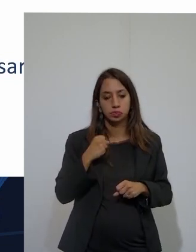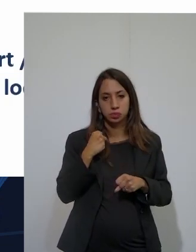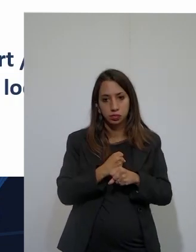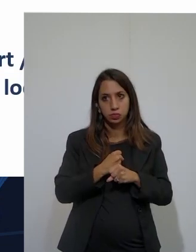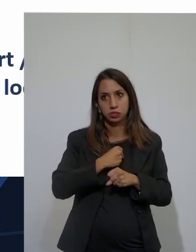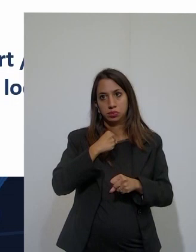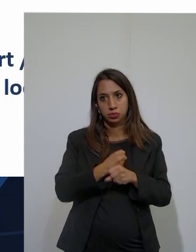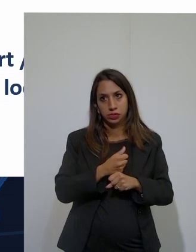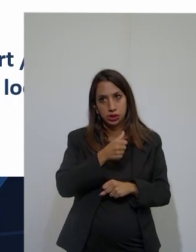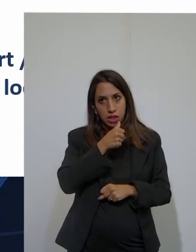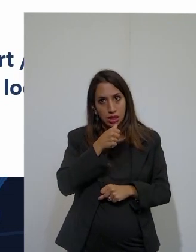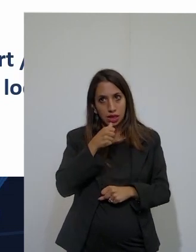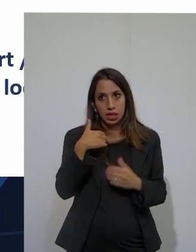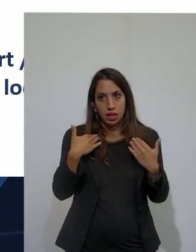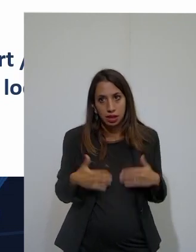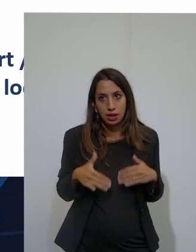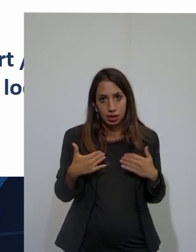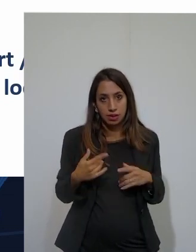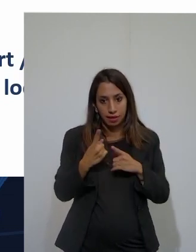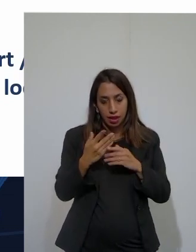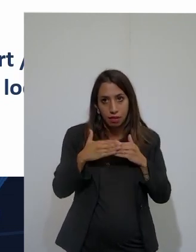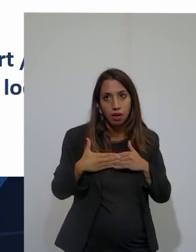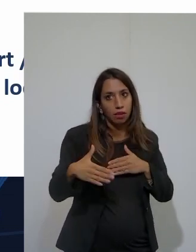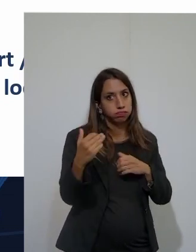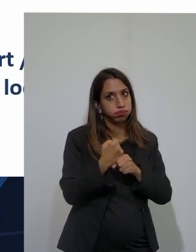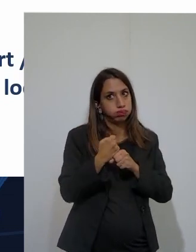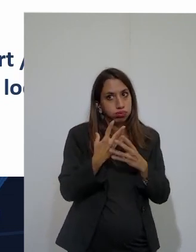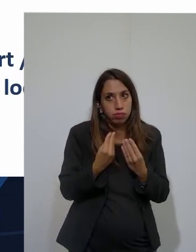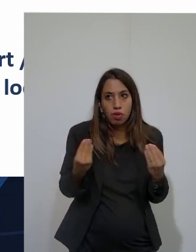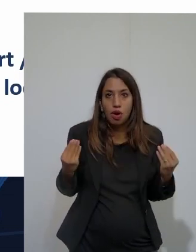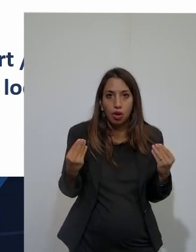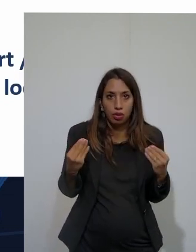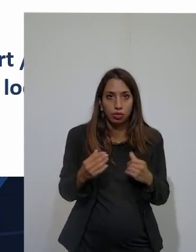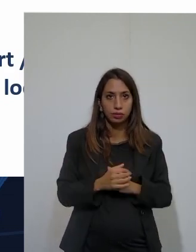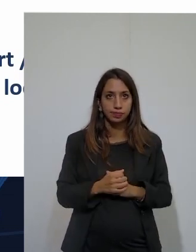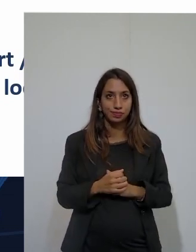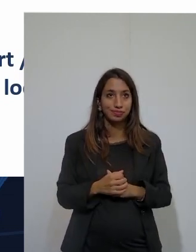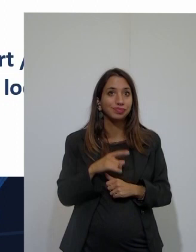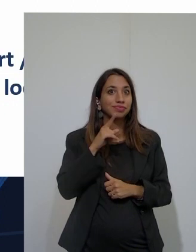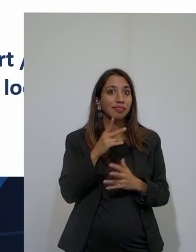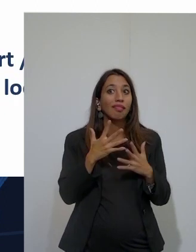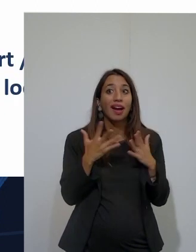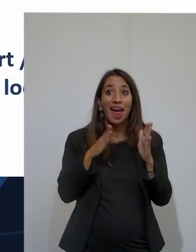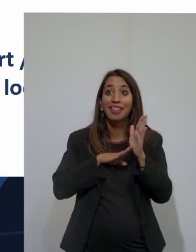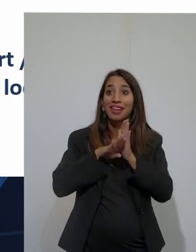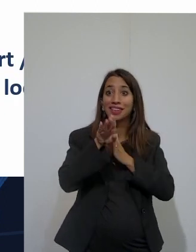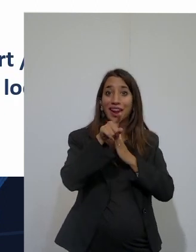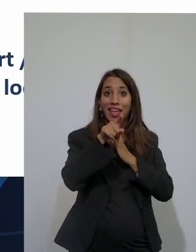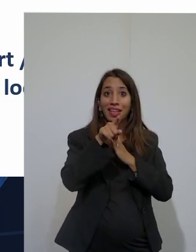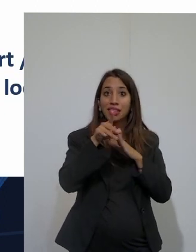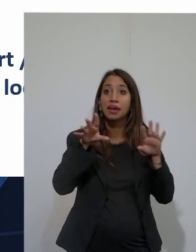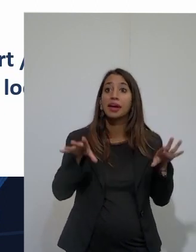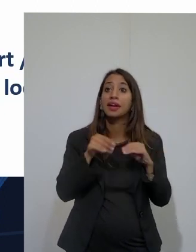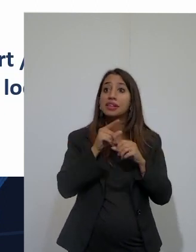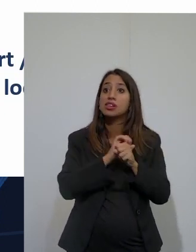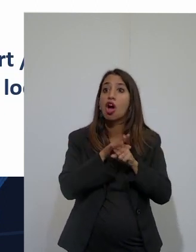è ancora ampio. Il turismo itinerante è un mega trend, non è cominciato con il